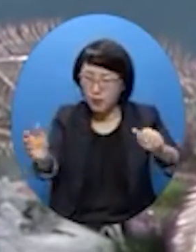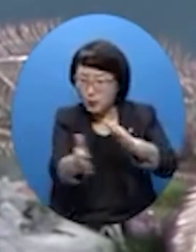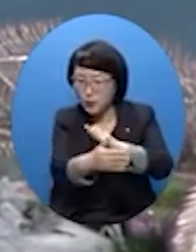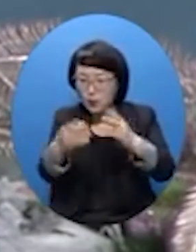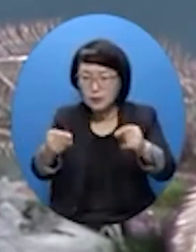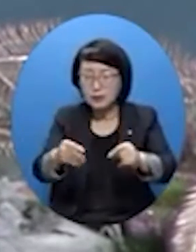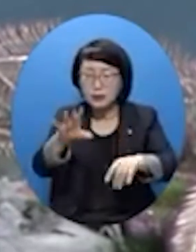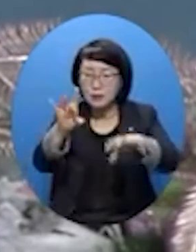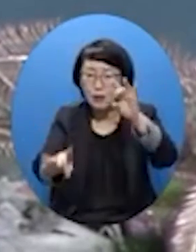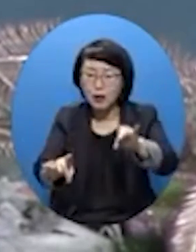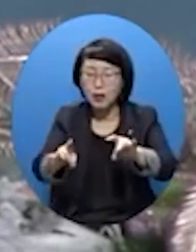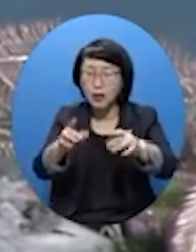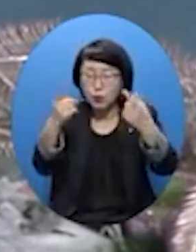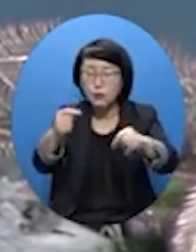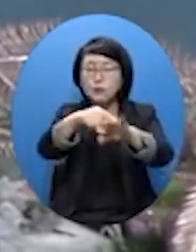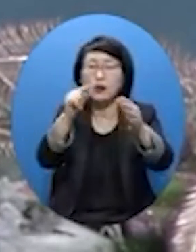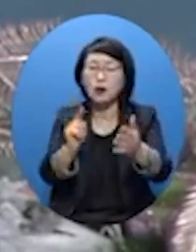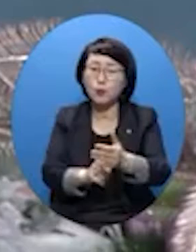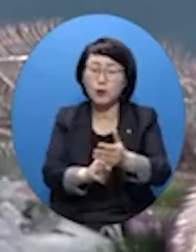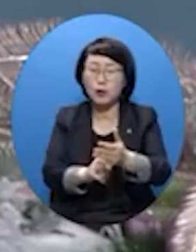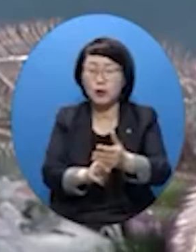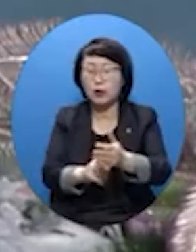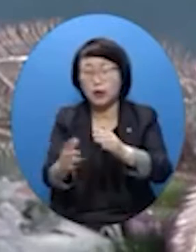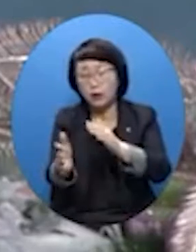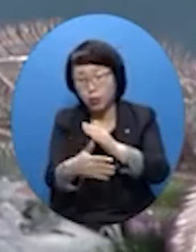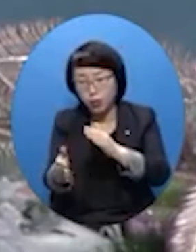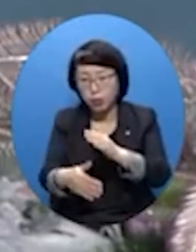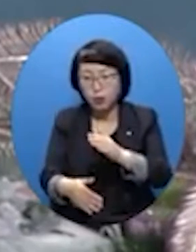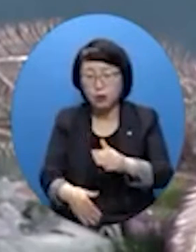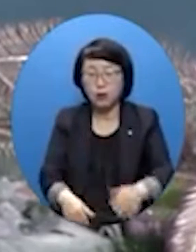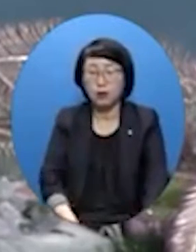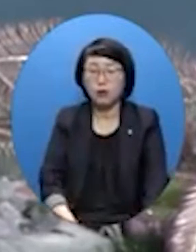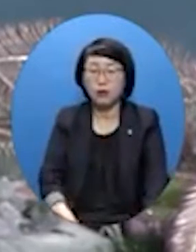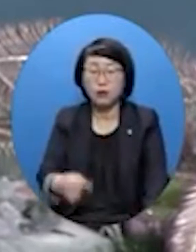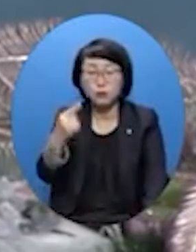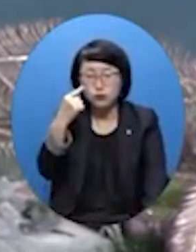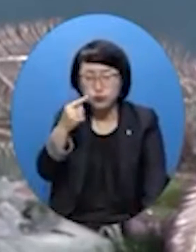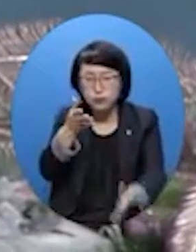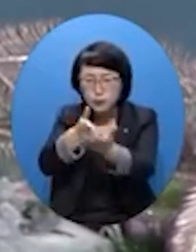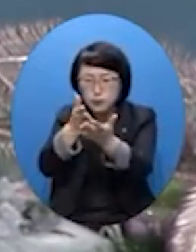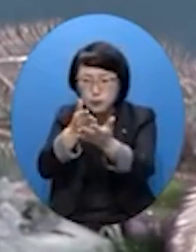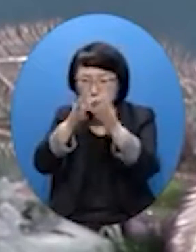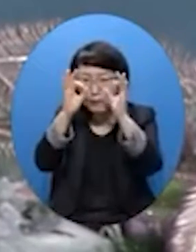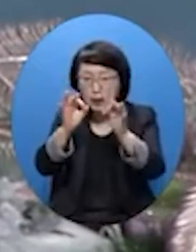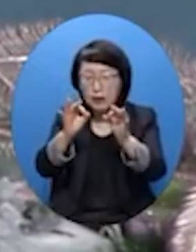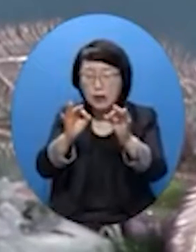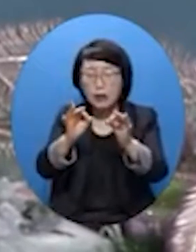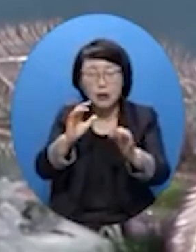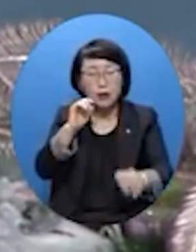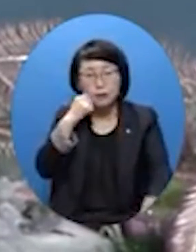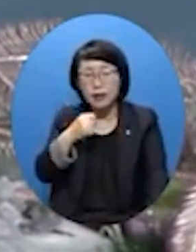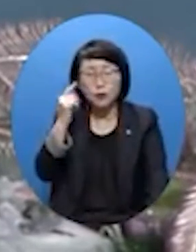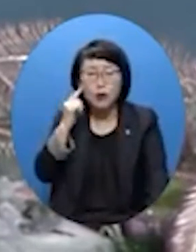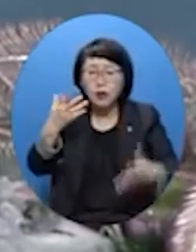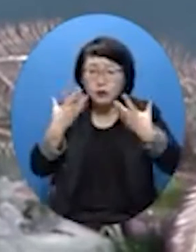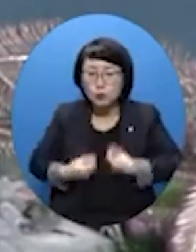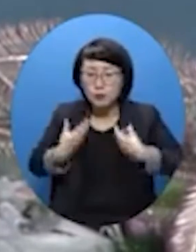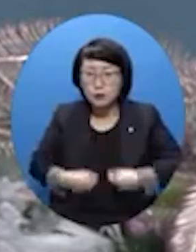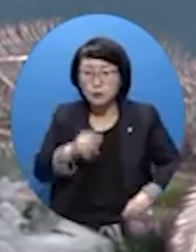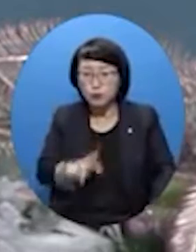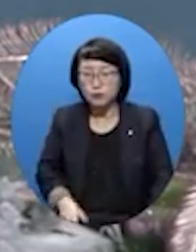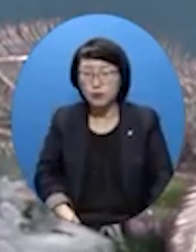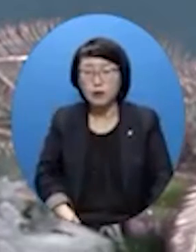사막같이 마음이 황폐해지고 환경이 황폐해졌습니다. 눈으로 뜨고 뉴스를 볼 수가 없습니다. 늘 절망적인 소식만